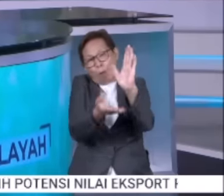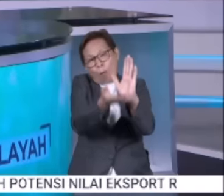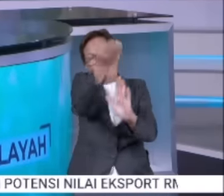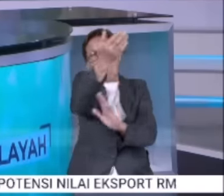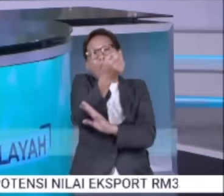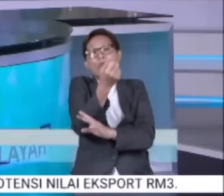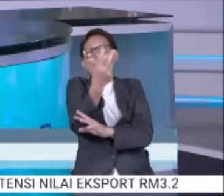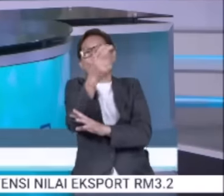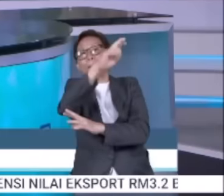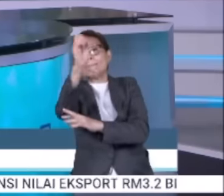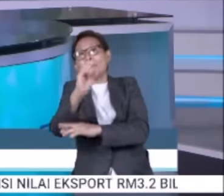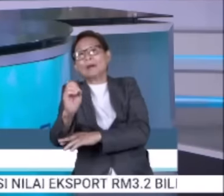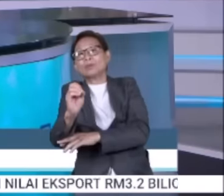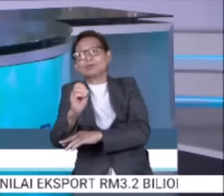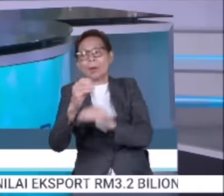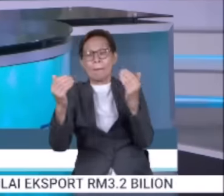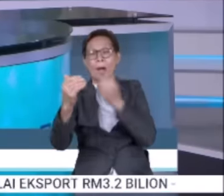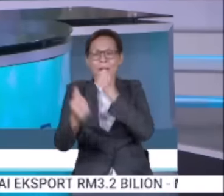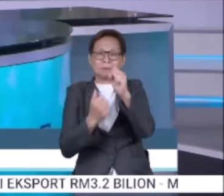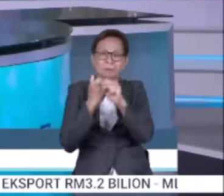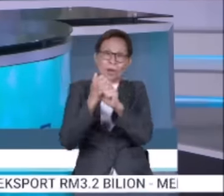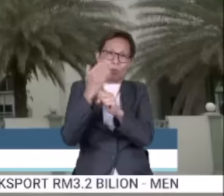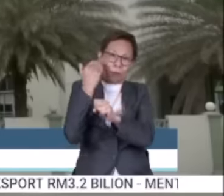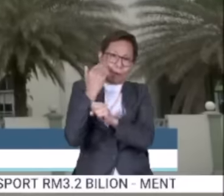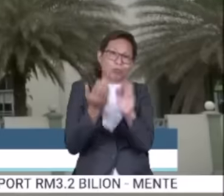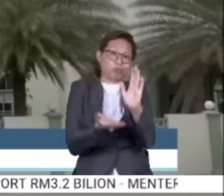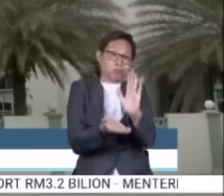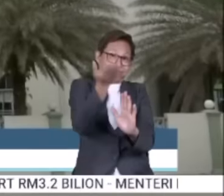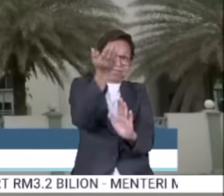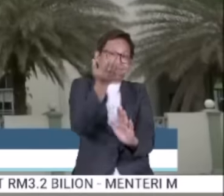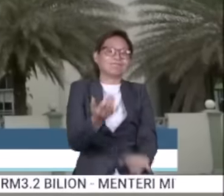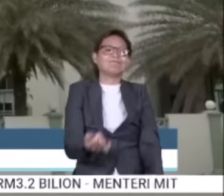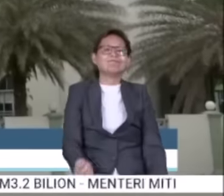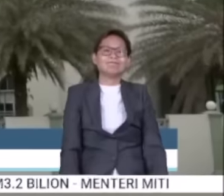kira-kira 12% berbanding tahun lalu.